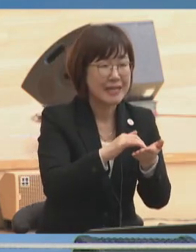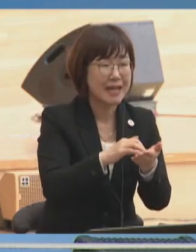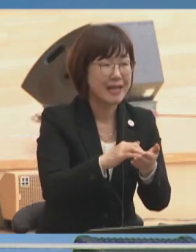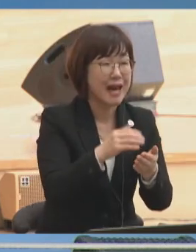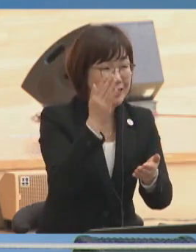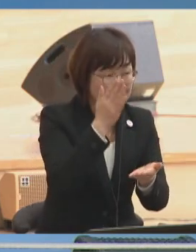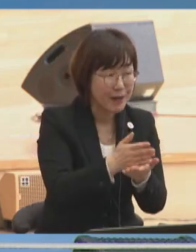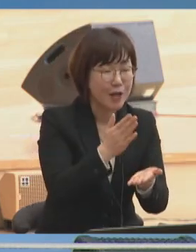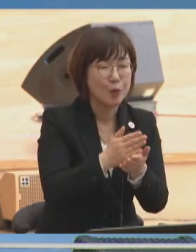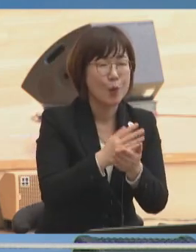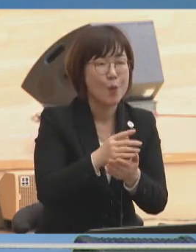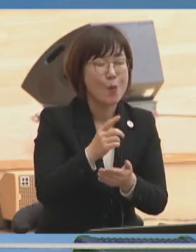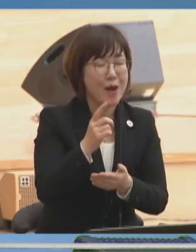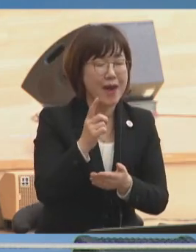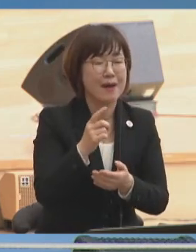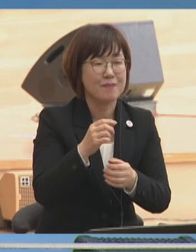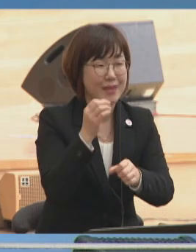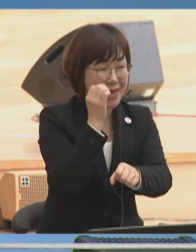일어납니다.